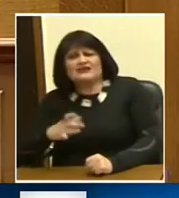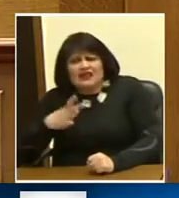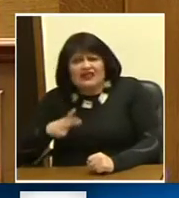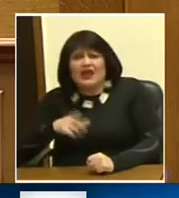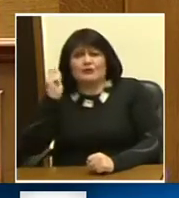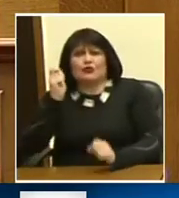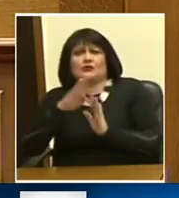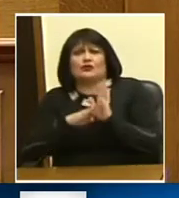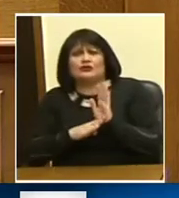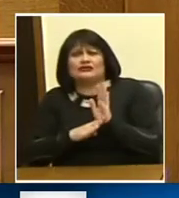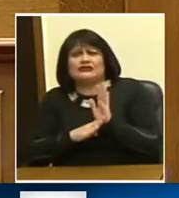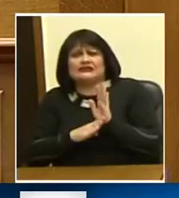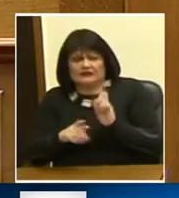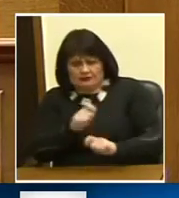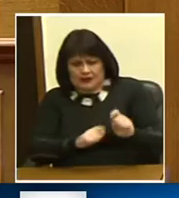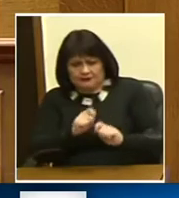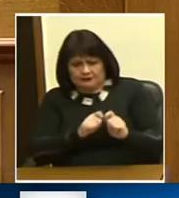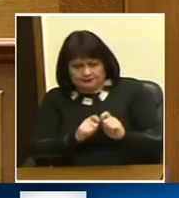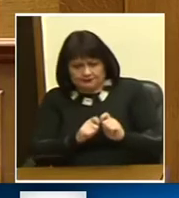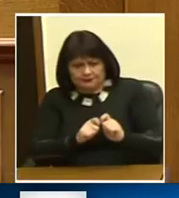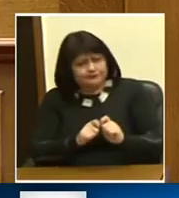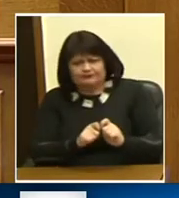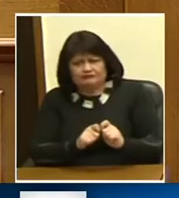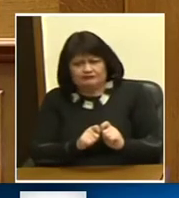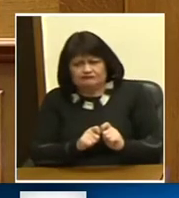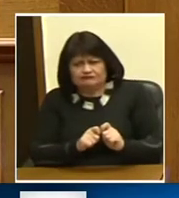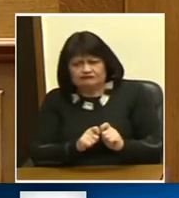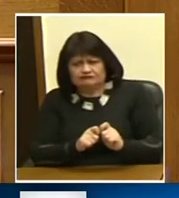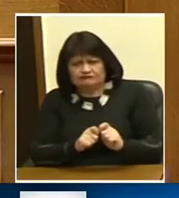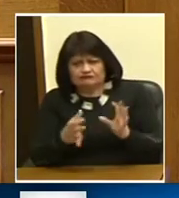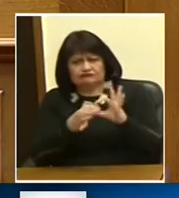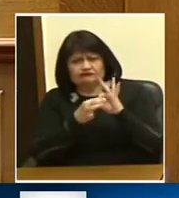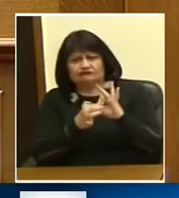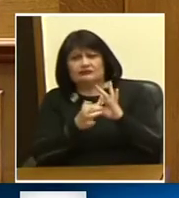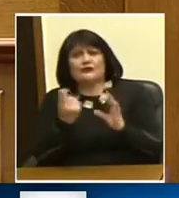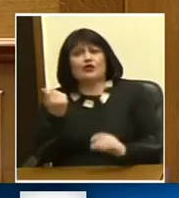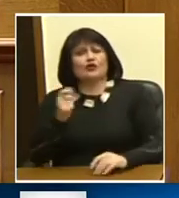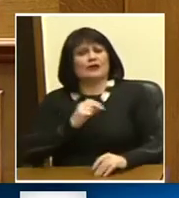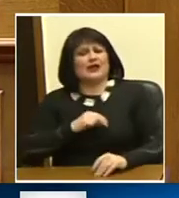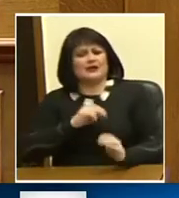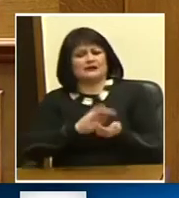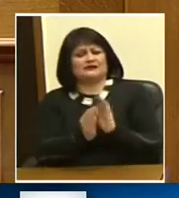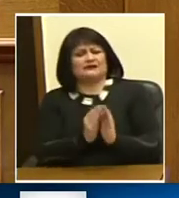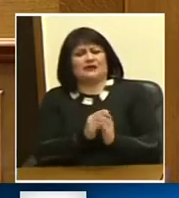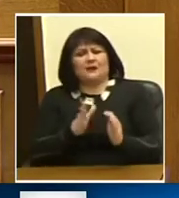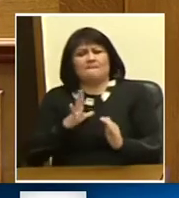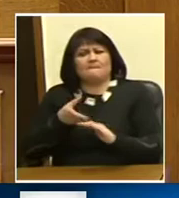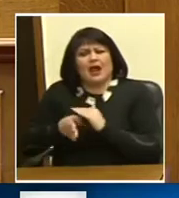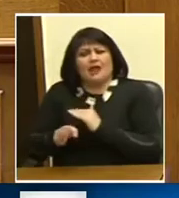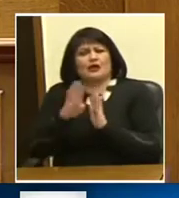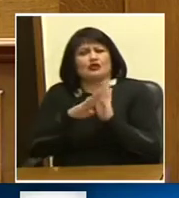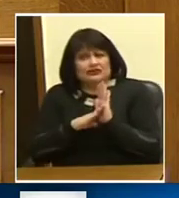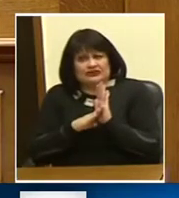σύστημα συγκροτήθηκε σε μία ελίτ, σε διασύνδεση με οικονομικά συμφέροντα, με πελατειακό